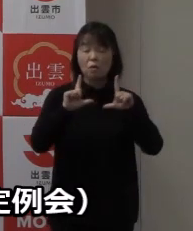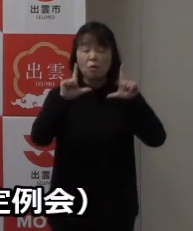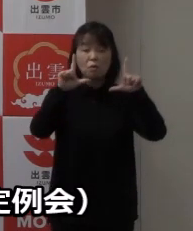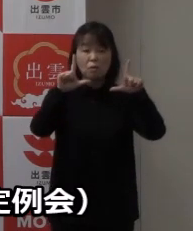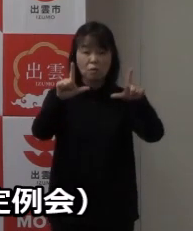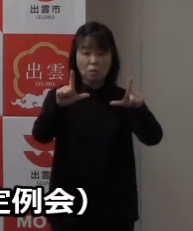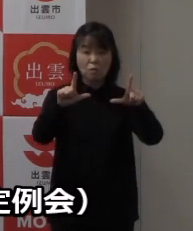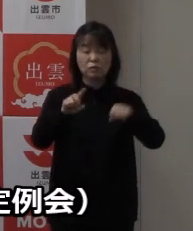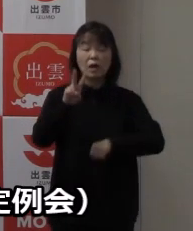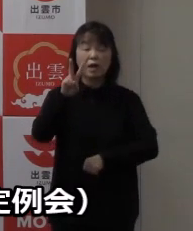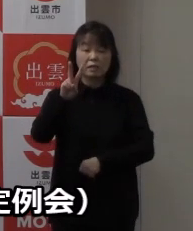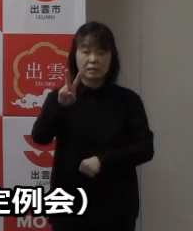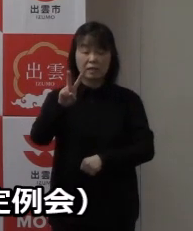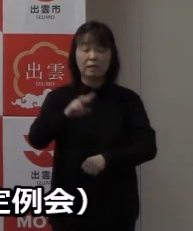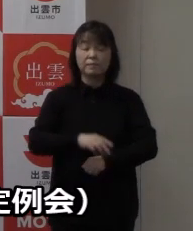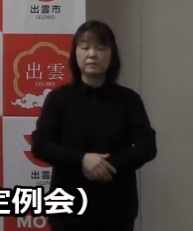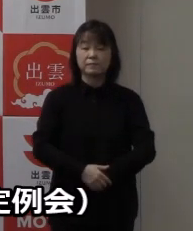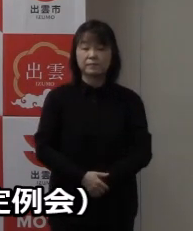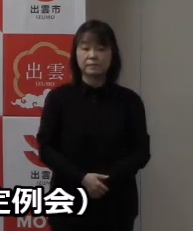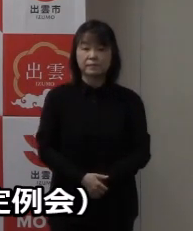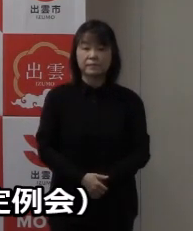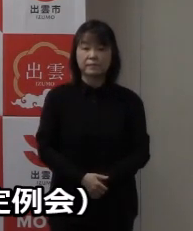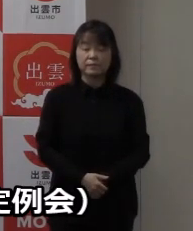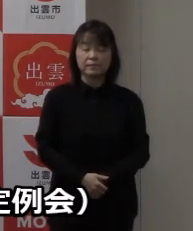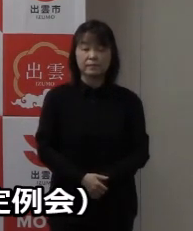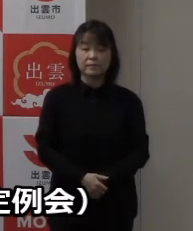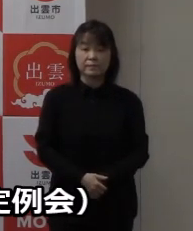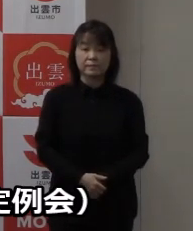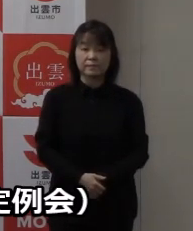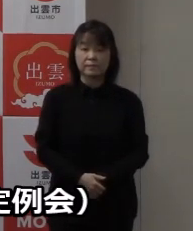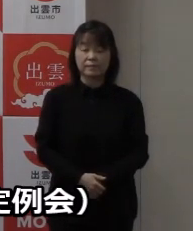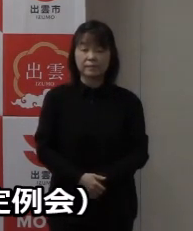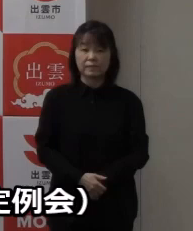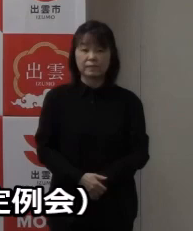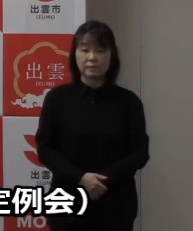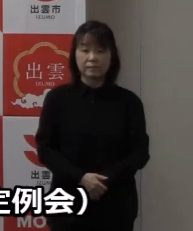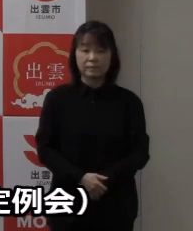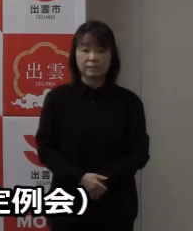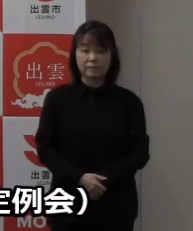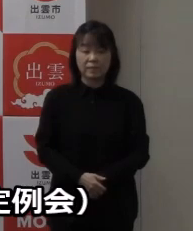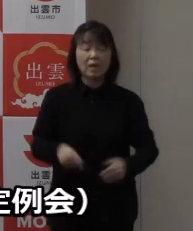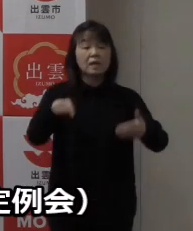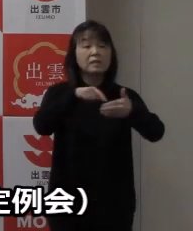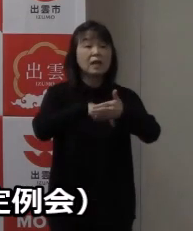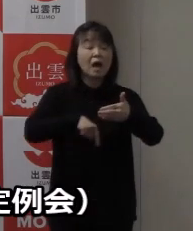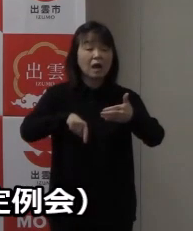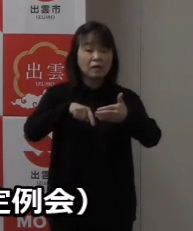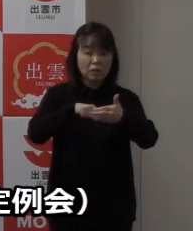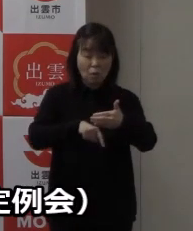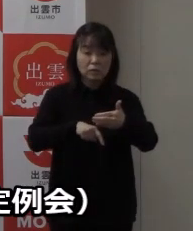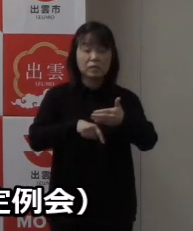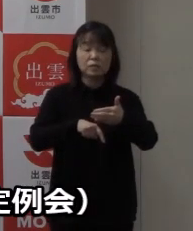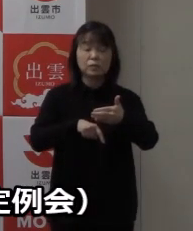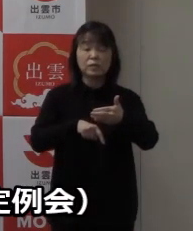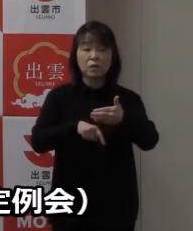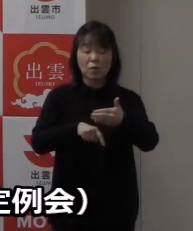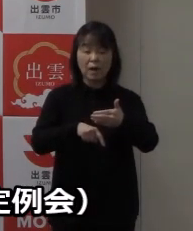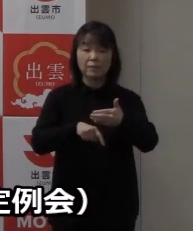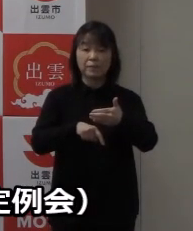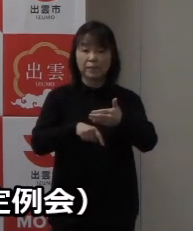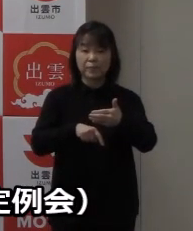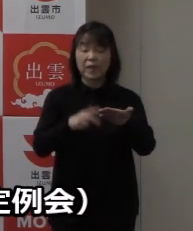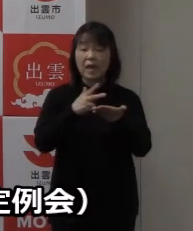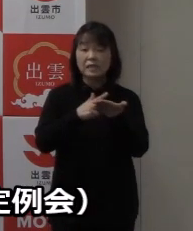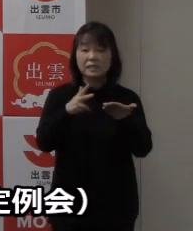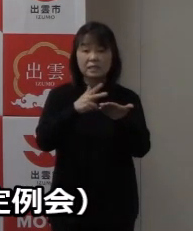が2件となっているところでありますので、それぞれの内容についてはお手元